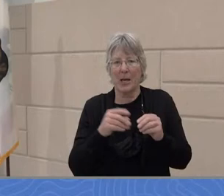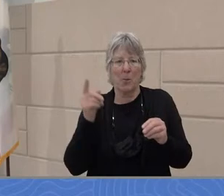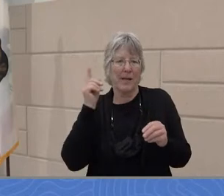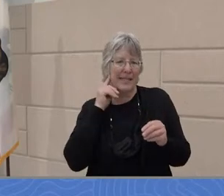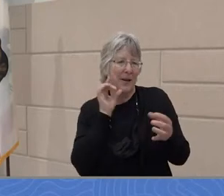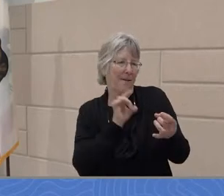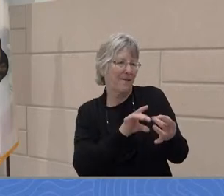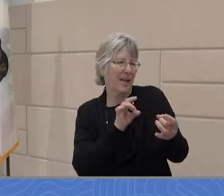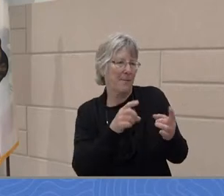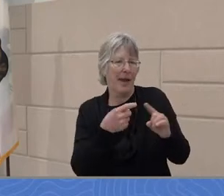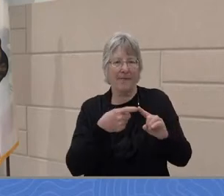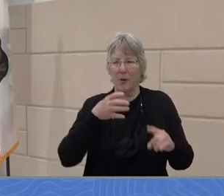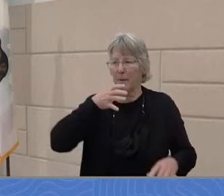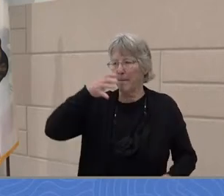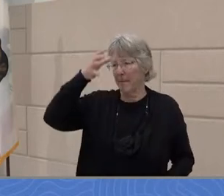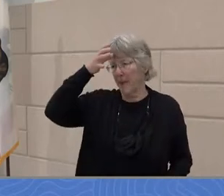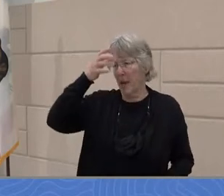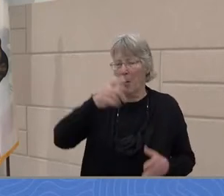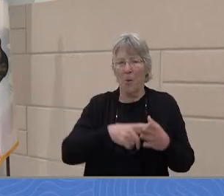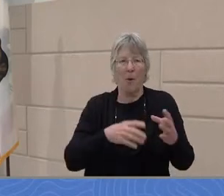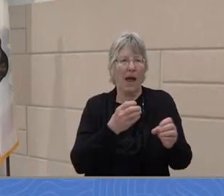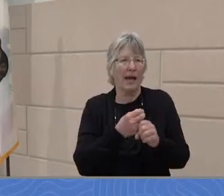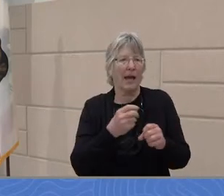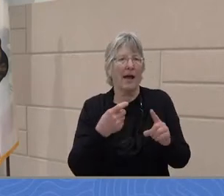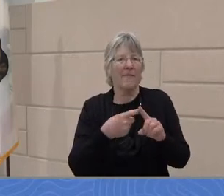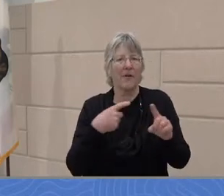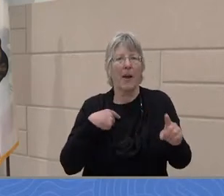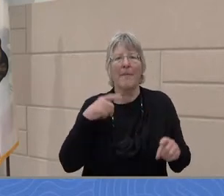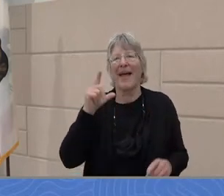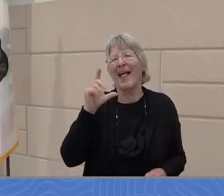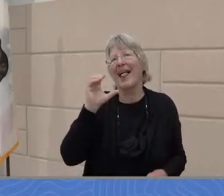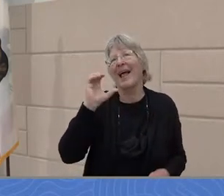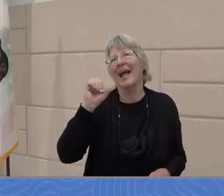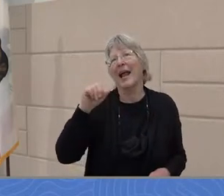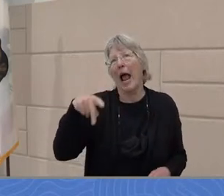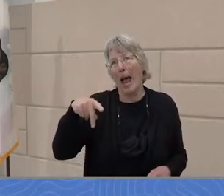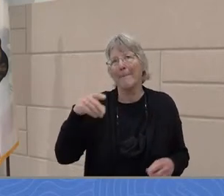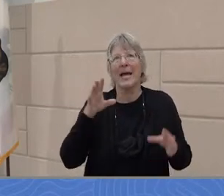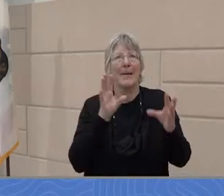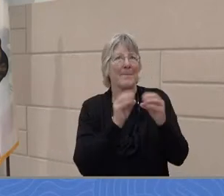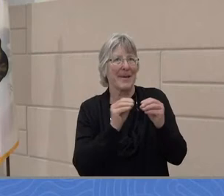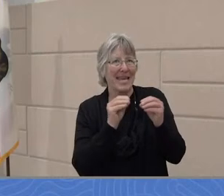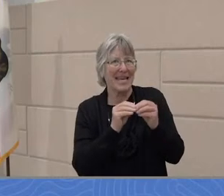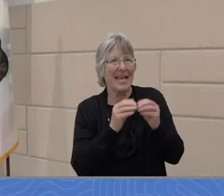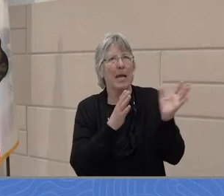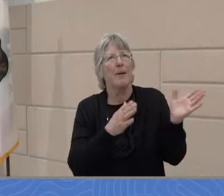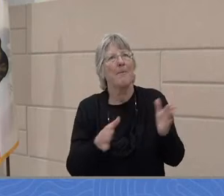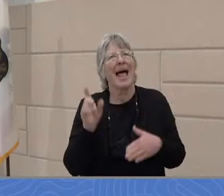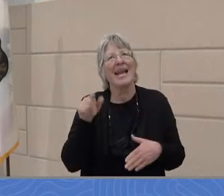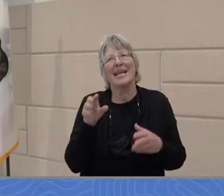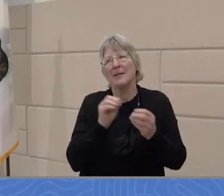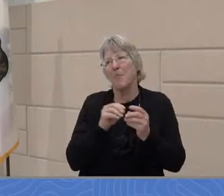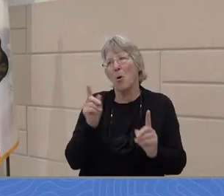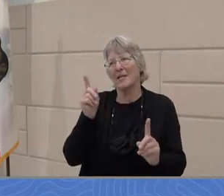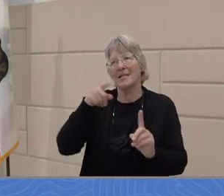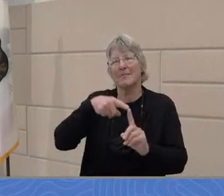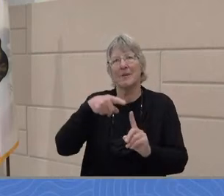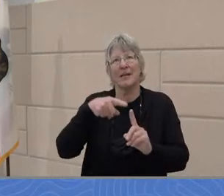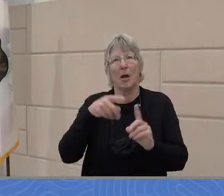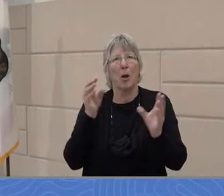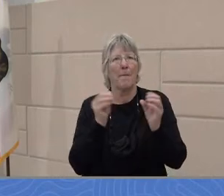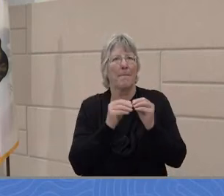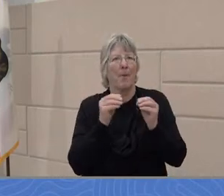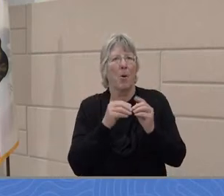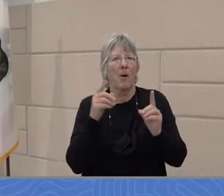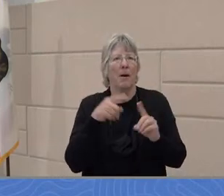ปียบปุ่มอะไรการระบายเยอะในจะปีกรรมทีอัลคาบกำรงการระบายเยอะคืออเมริกา